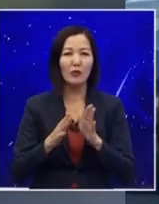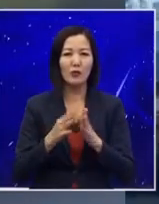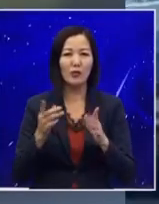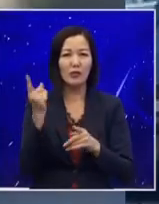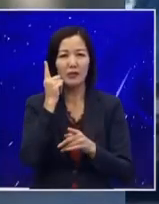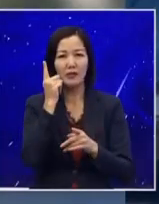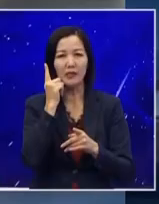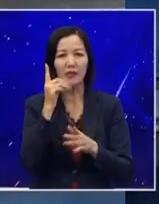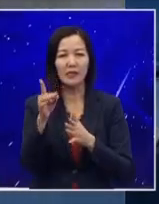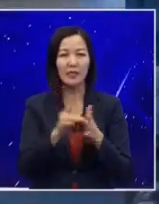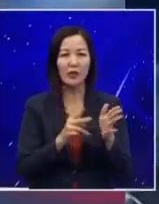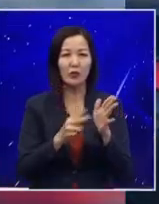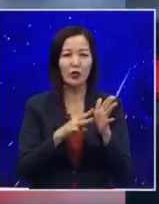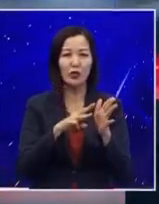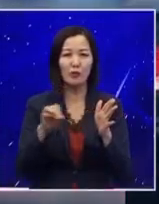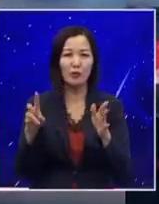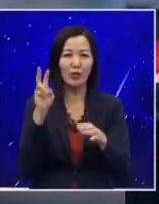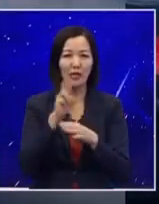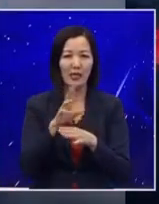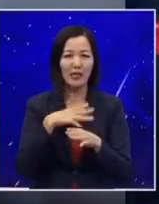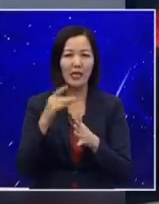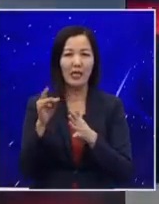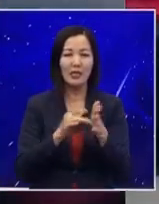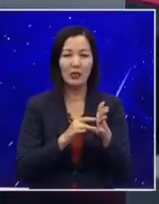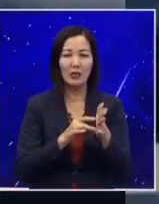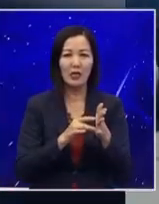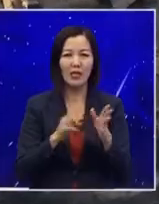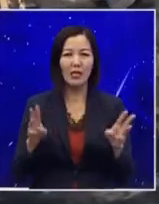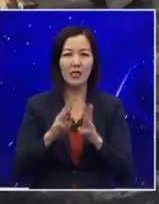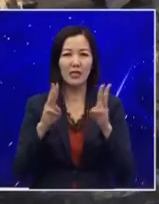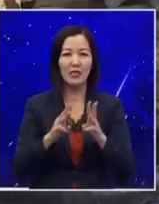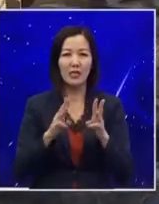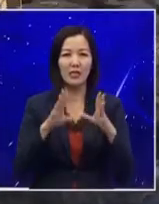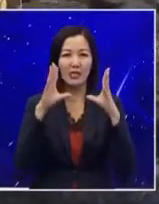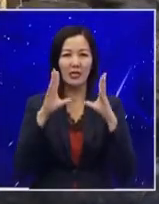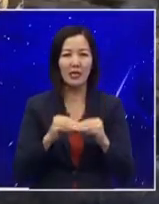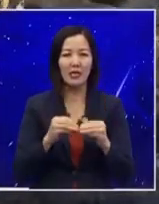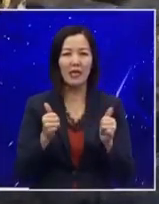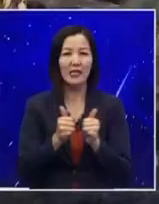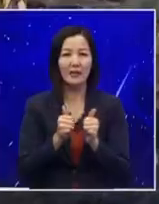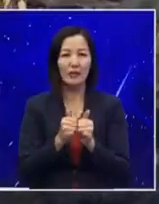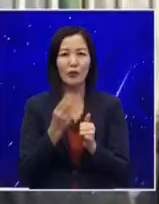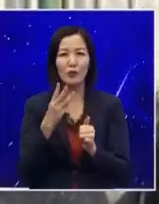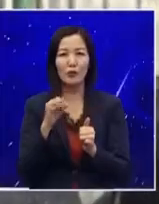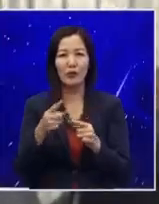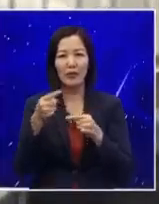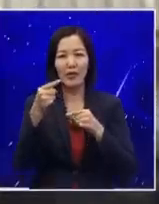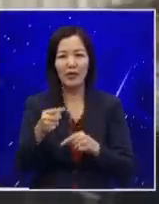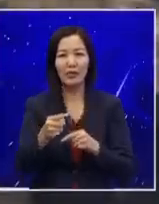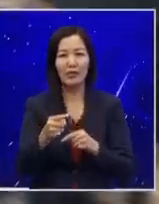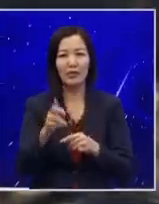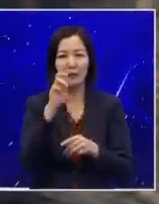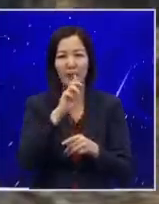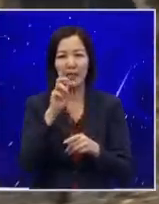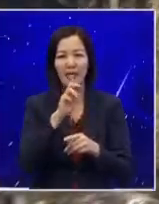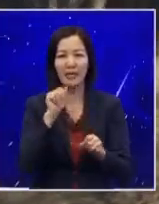түскен сәттен 7 минутта жеткен. Дереу келген мамандар қызыл жалынды іргедегі тіпті 3 метр қашықтықта жанармай